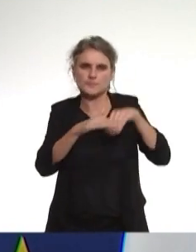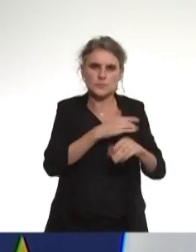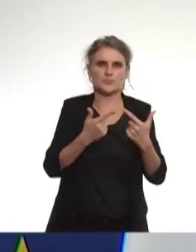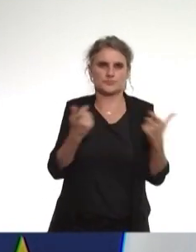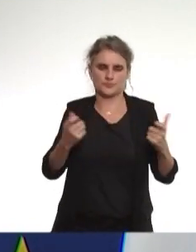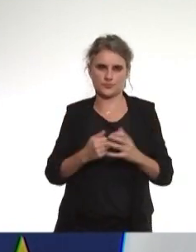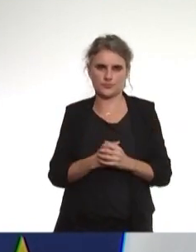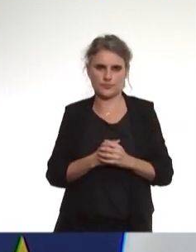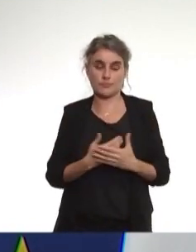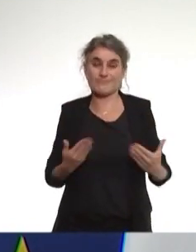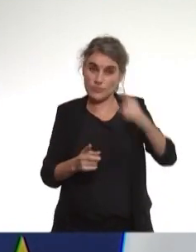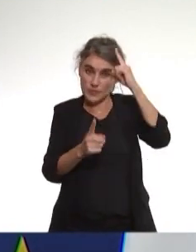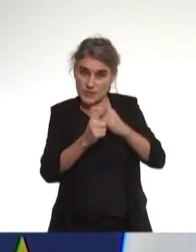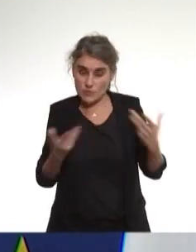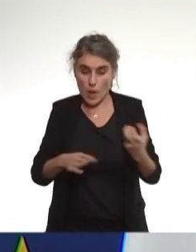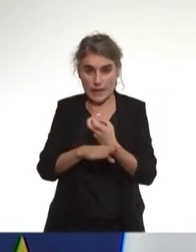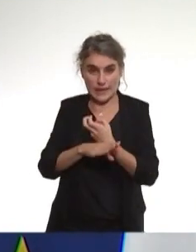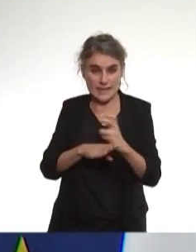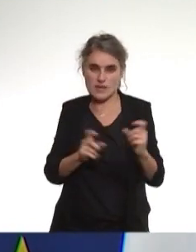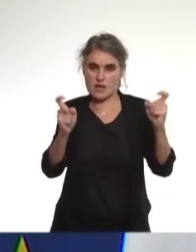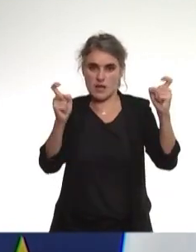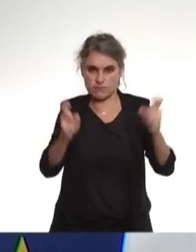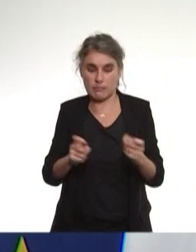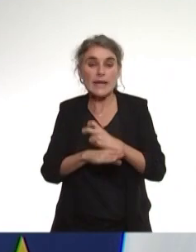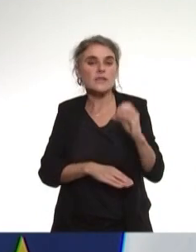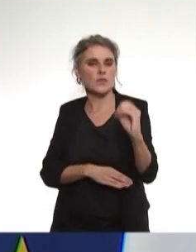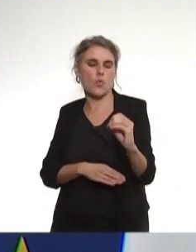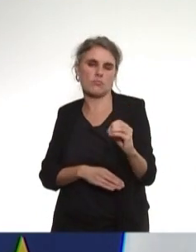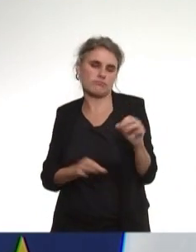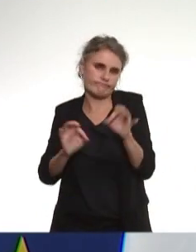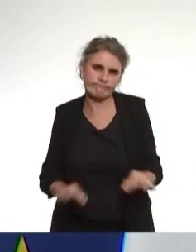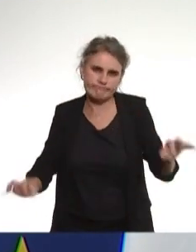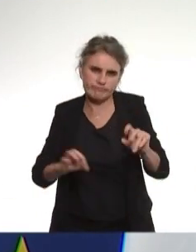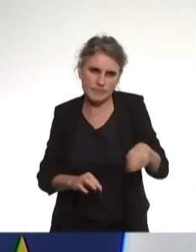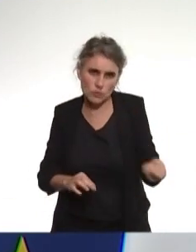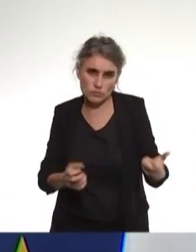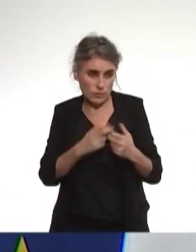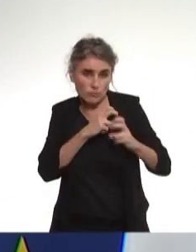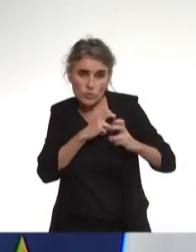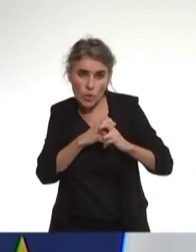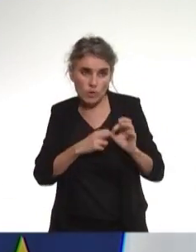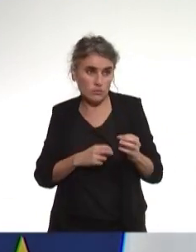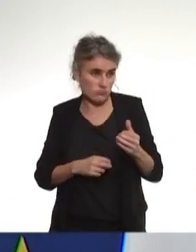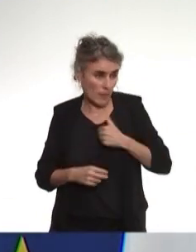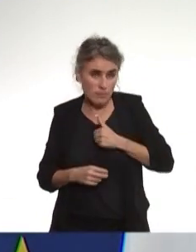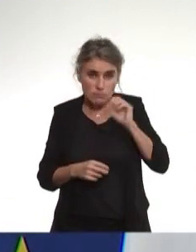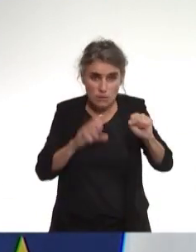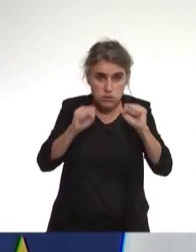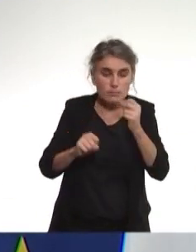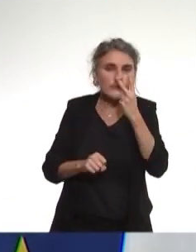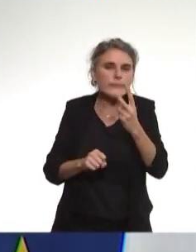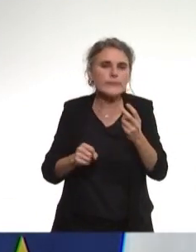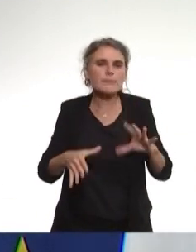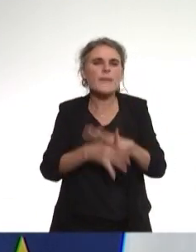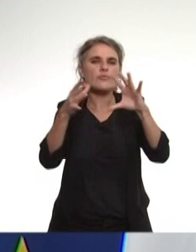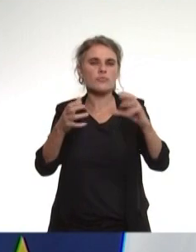politique de réduction des risques le risque zéro ne veut pas exister dans les transports et comme vous certainement je vois par endroits des images de rames de métro qui peuvent